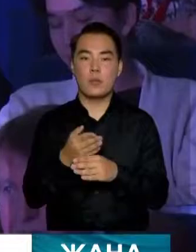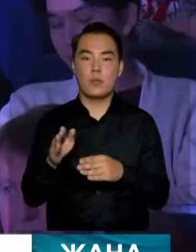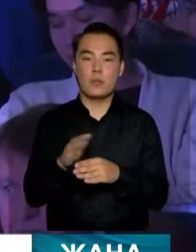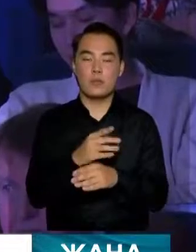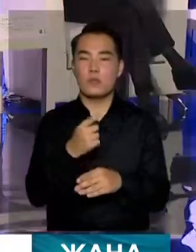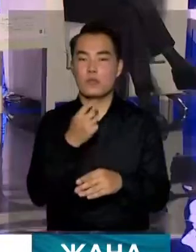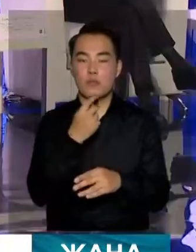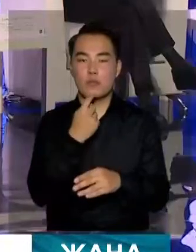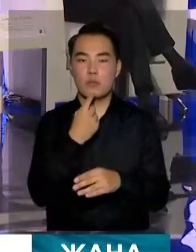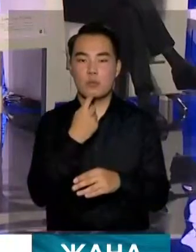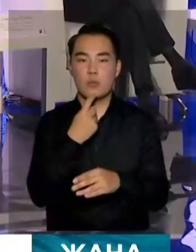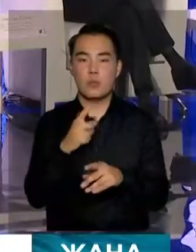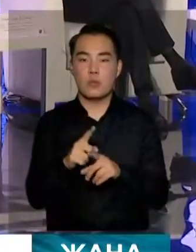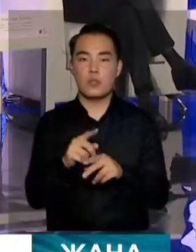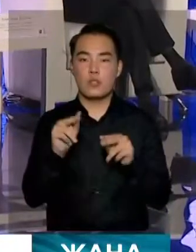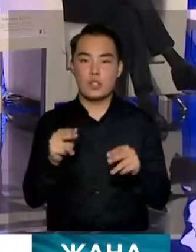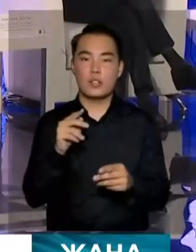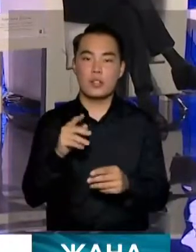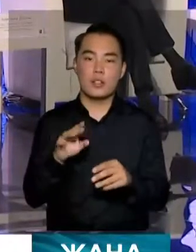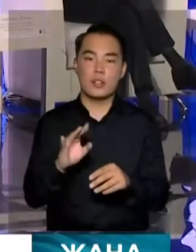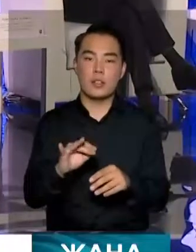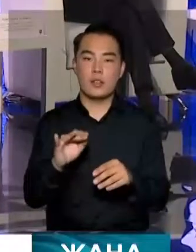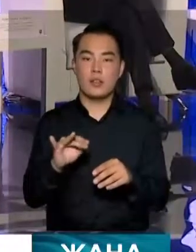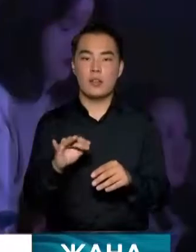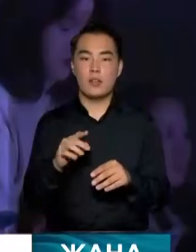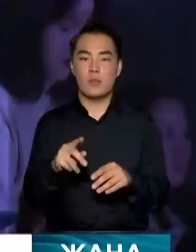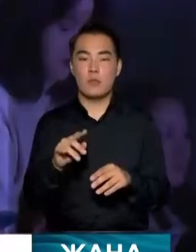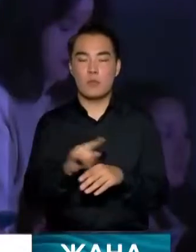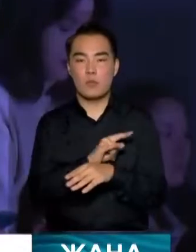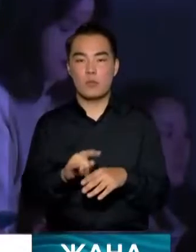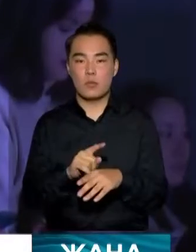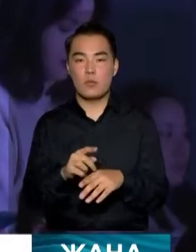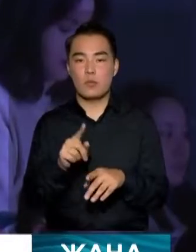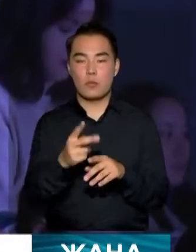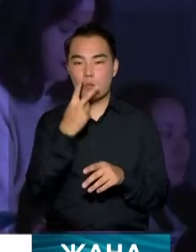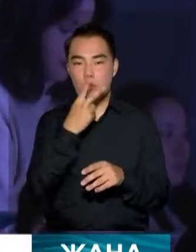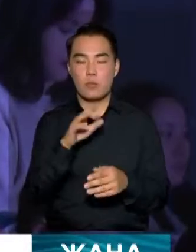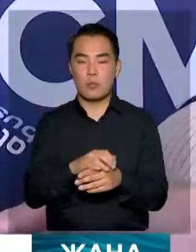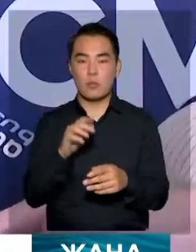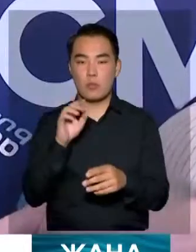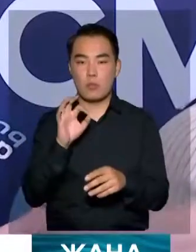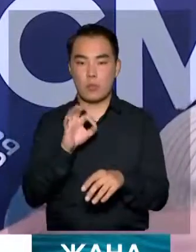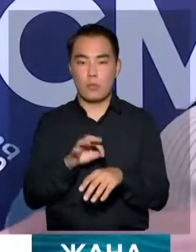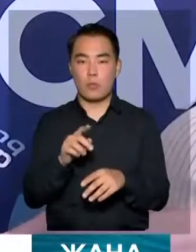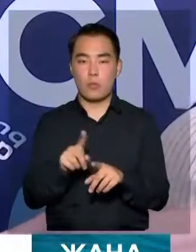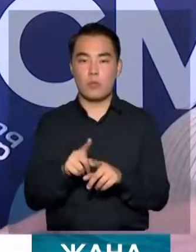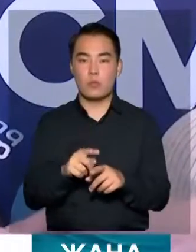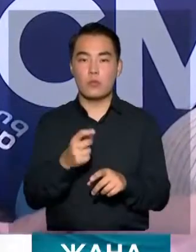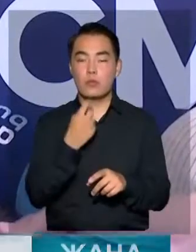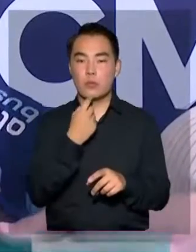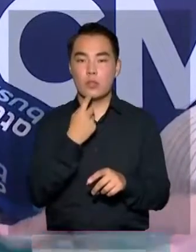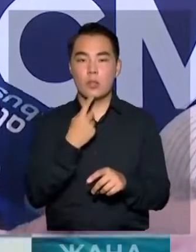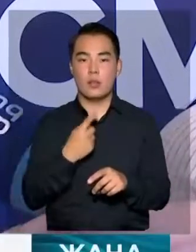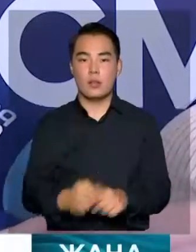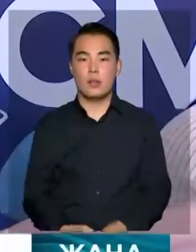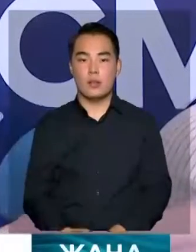ажырату қиын. Ақпарат министрлігі де осы мәселеге сондықтан басымдық бермек. Әрине, әуелі бірінші журналистердің біліктілігін